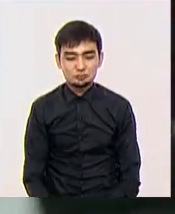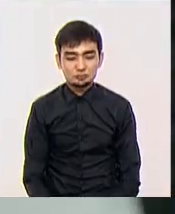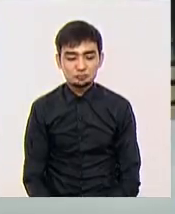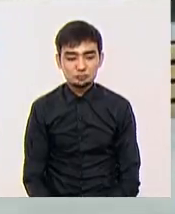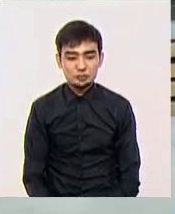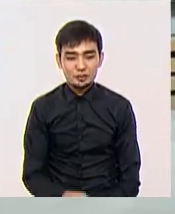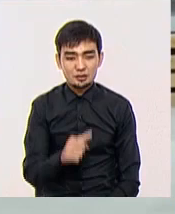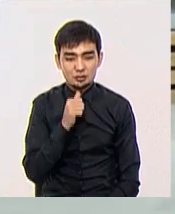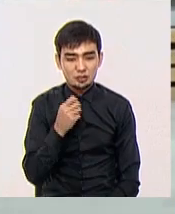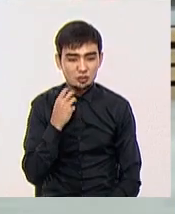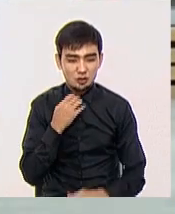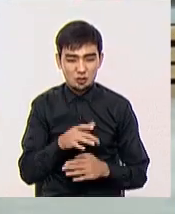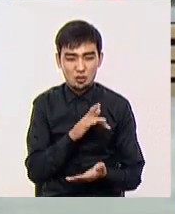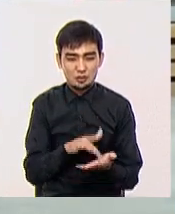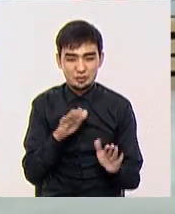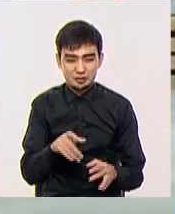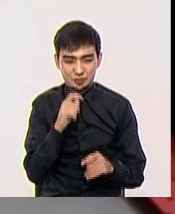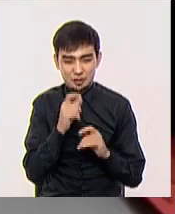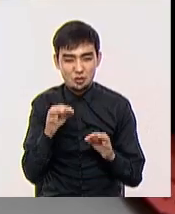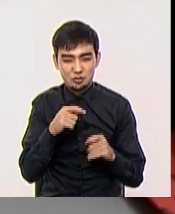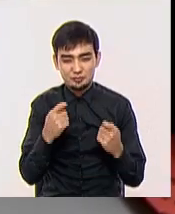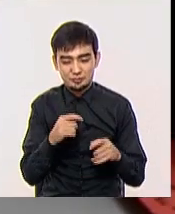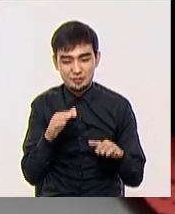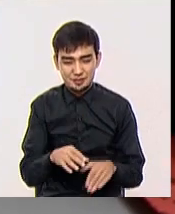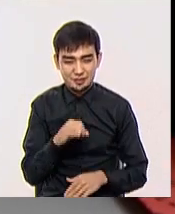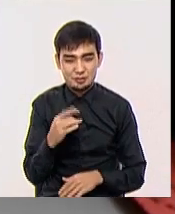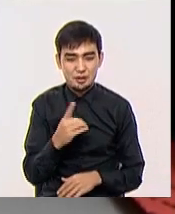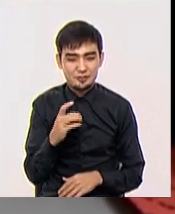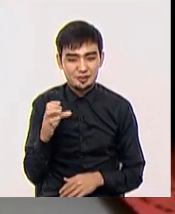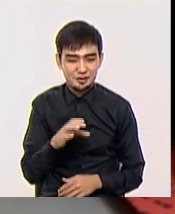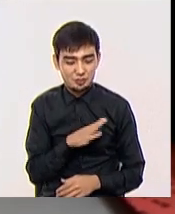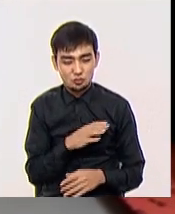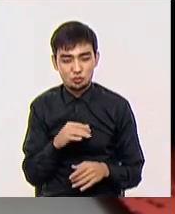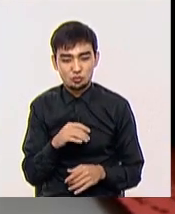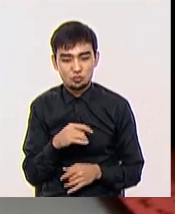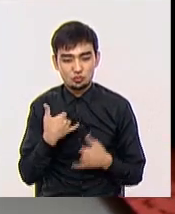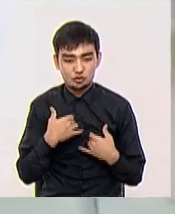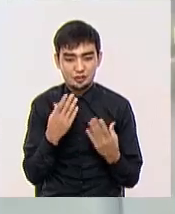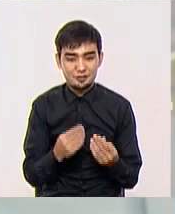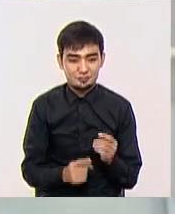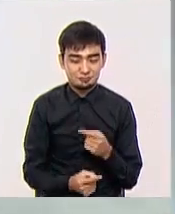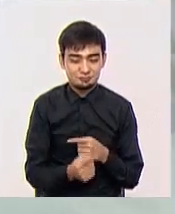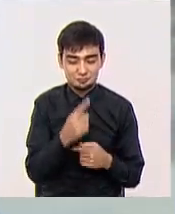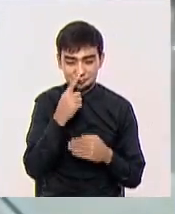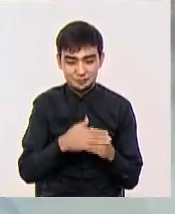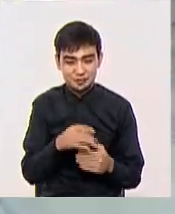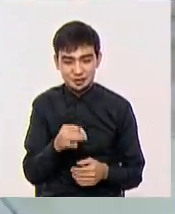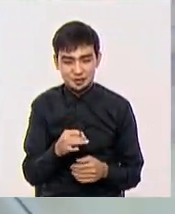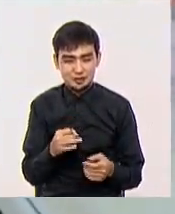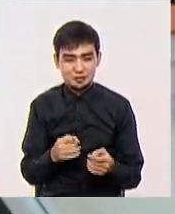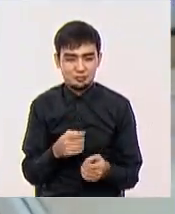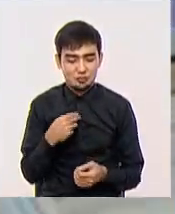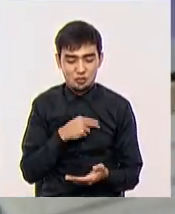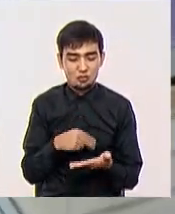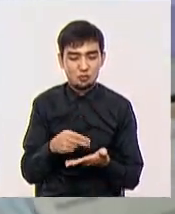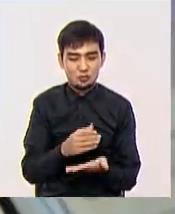Бұл Қызылорда қаласындағы сыйлықтар сатылатын дүкен сатушылардың айтуынша, 1-ші қыркүйектен ұстаздар күні жақындағанда мұнда қарбалас басталады. Осы